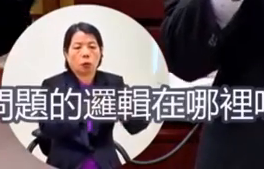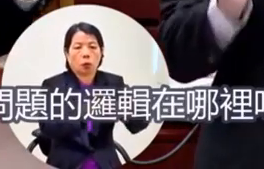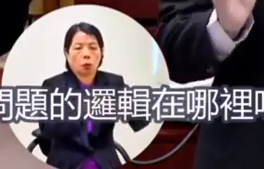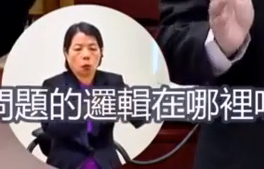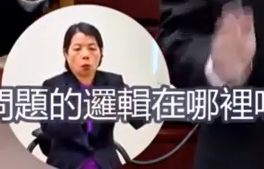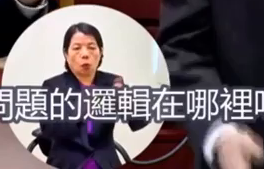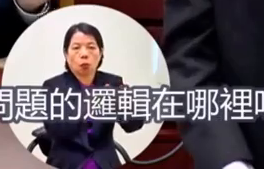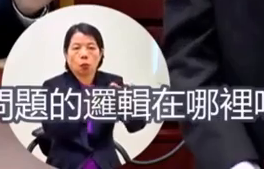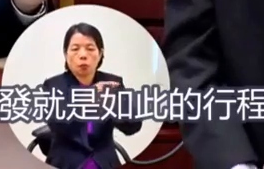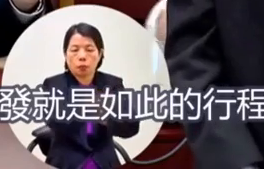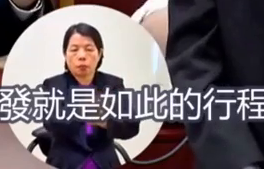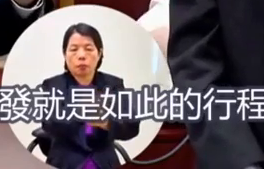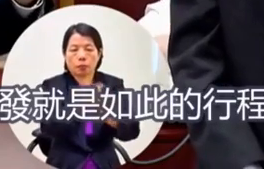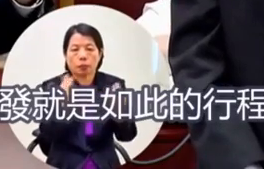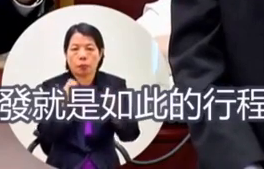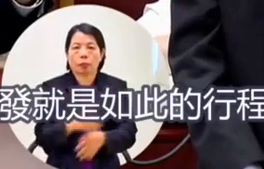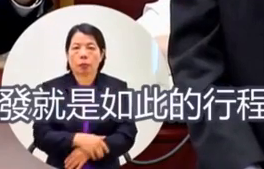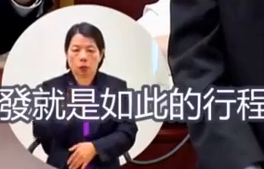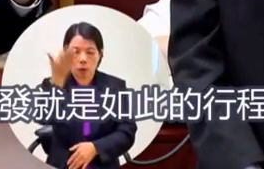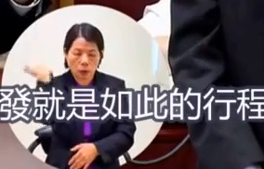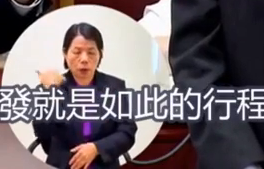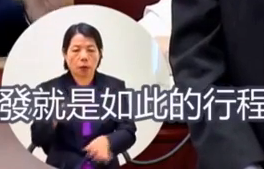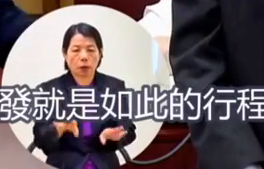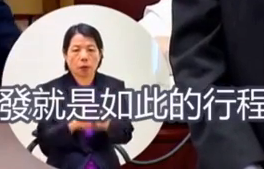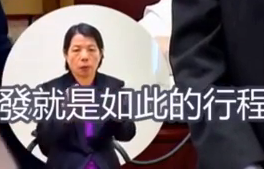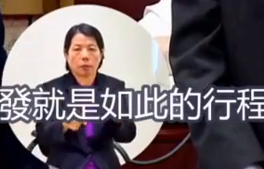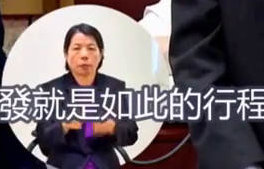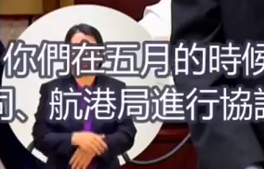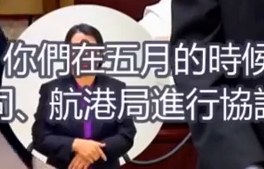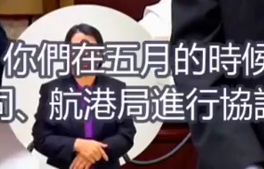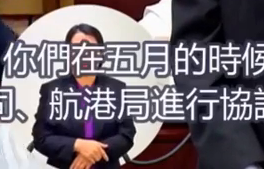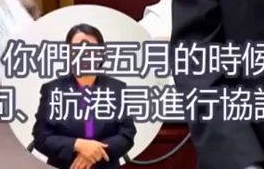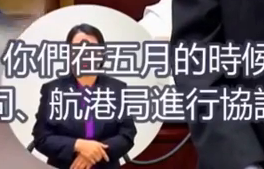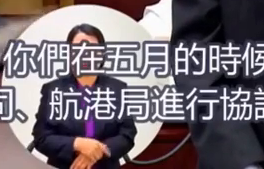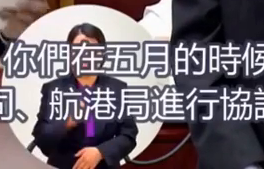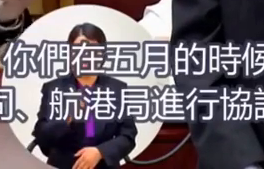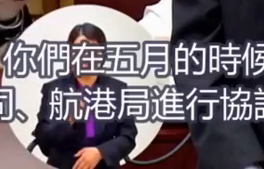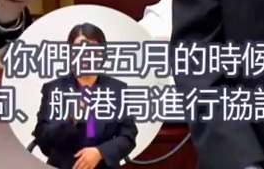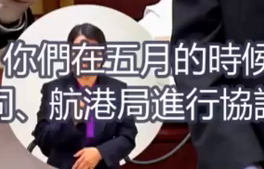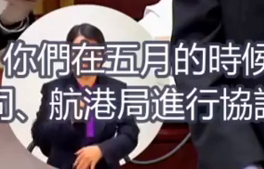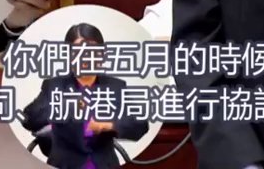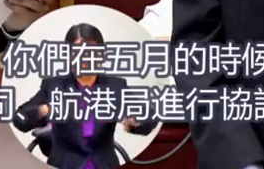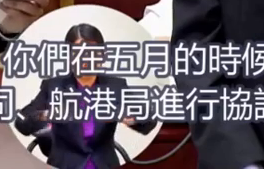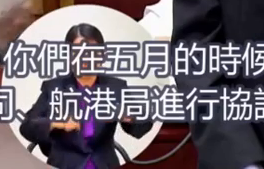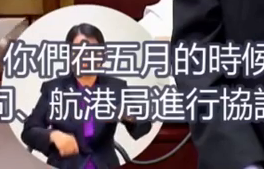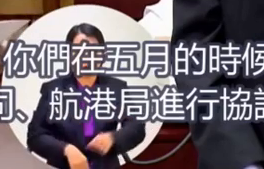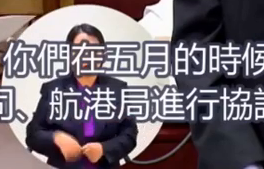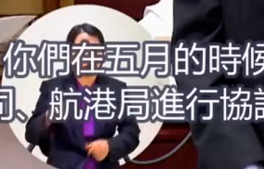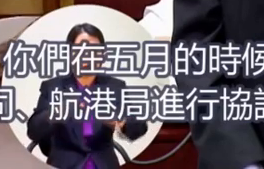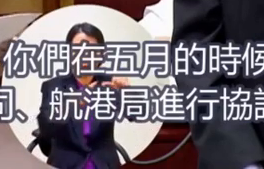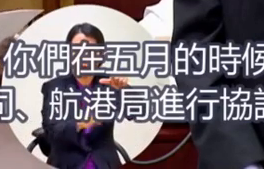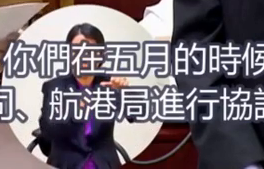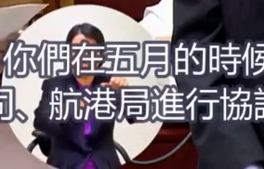规划。 局长，你知道这个问题的逻辑在哪里吗？ 过去的开发就是如此的形成。 就我了解，你们在五月的时候有跟